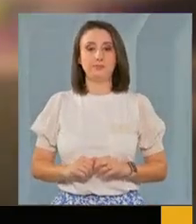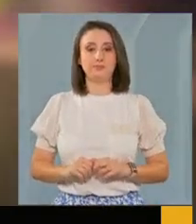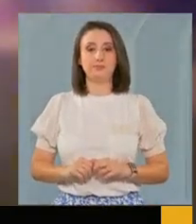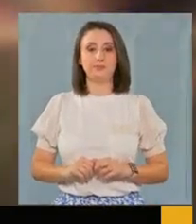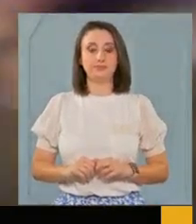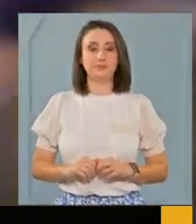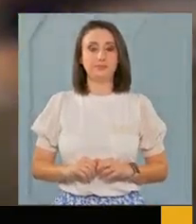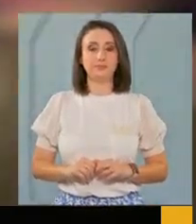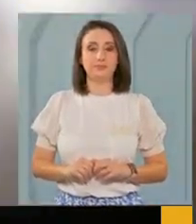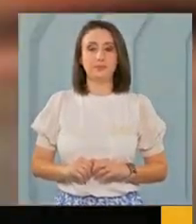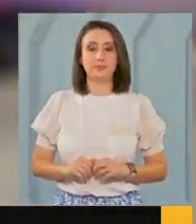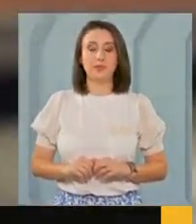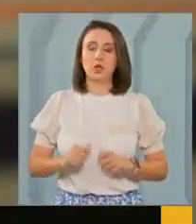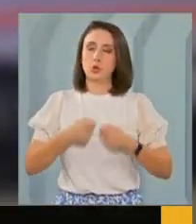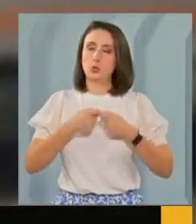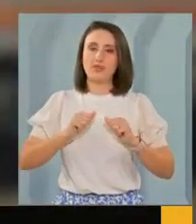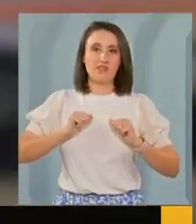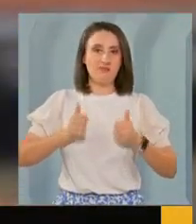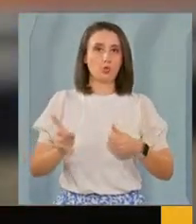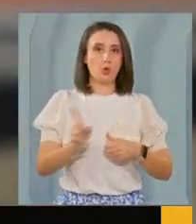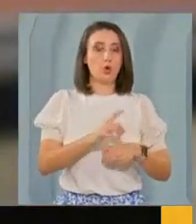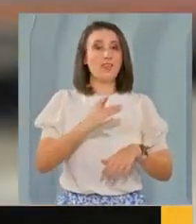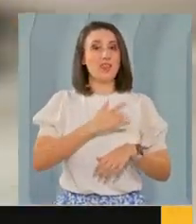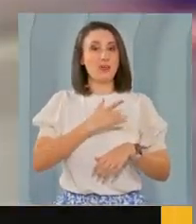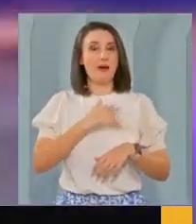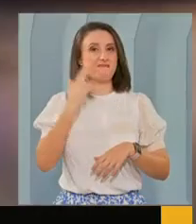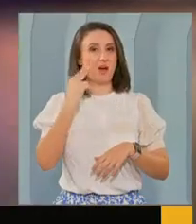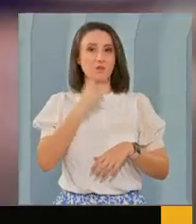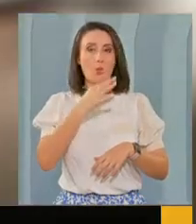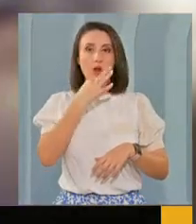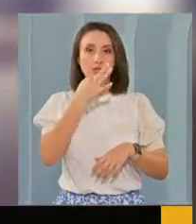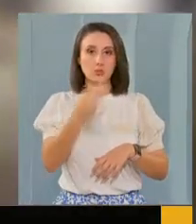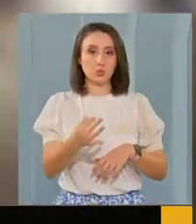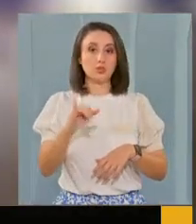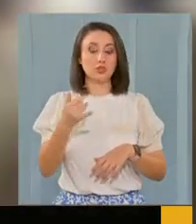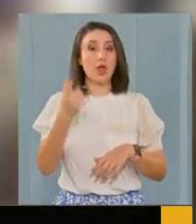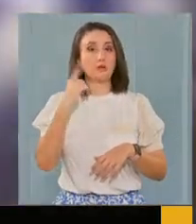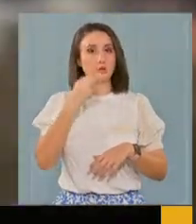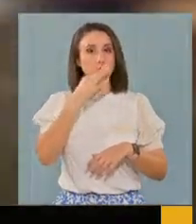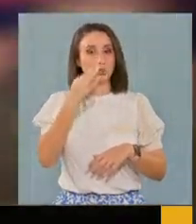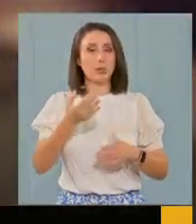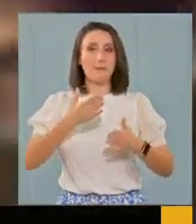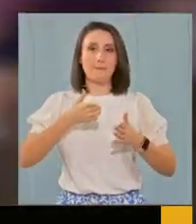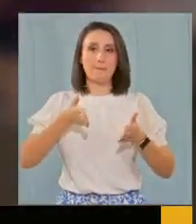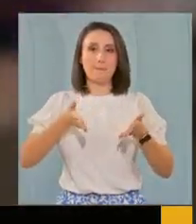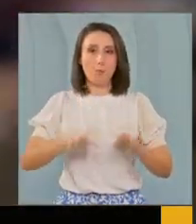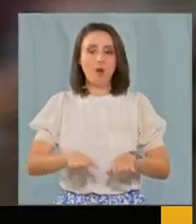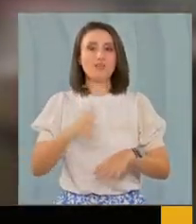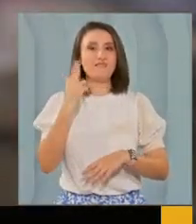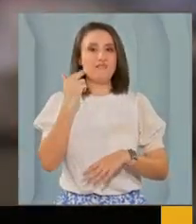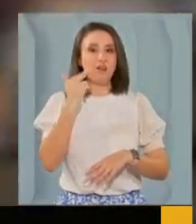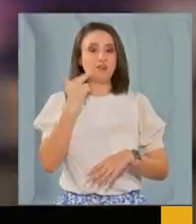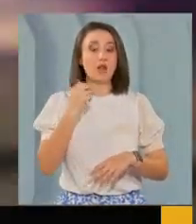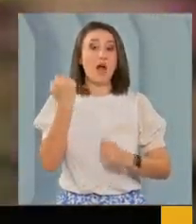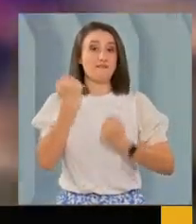interiorul autospecialei. Cu toate eforturile lor, inima fetiței nu a răspuns manevrelor și a fost declarat decesul micuței la spital.